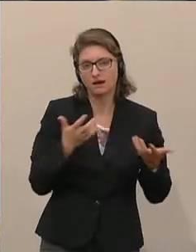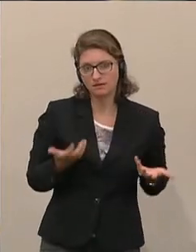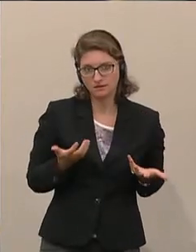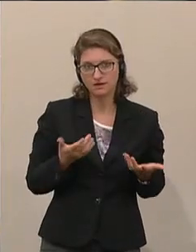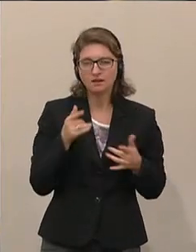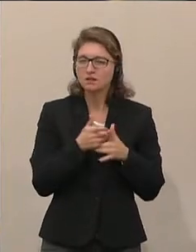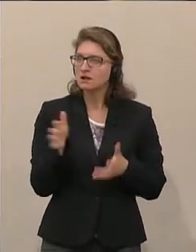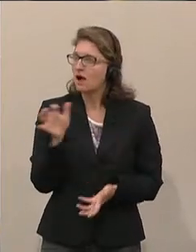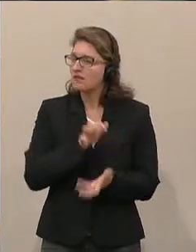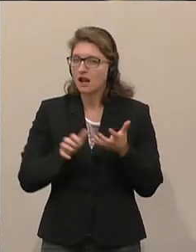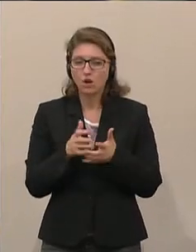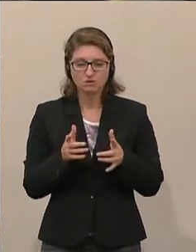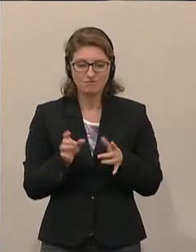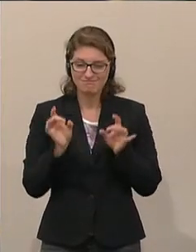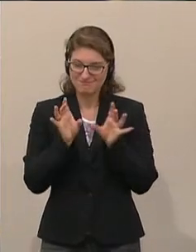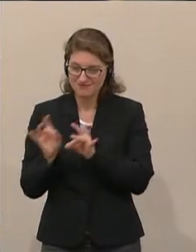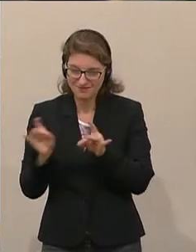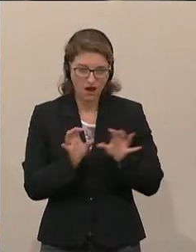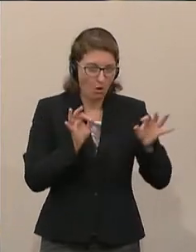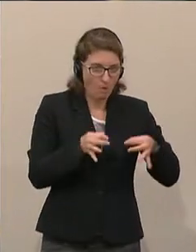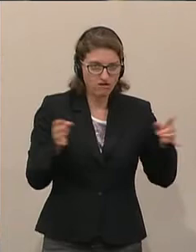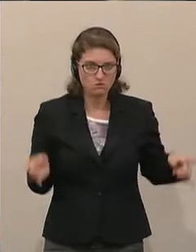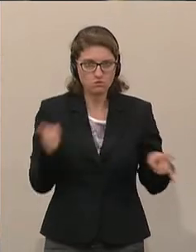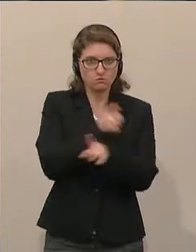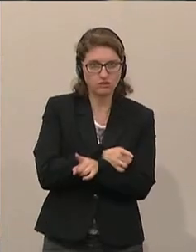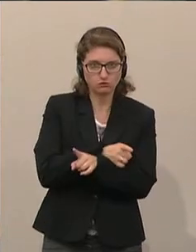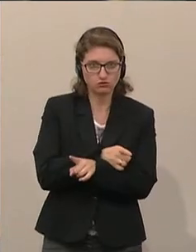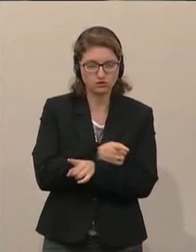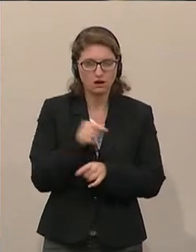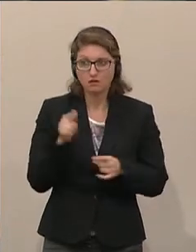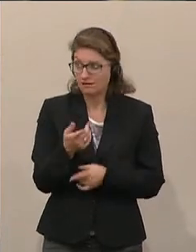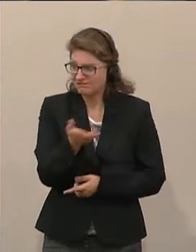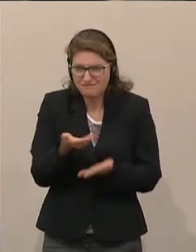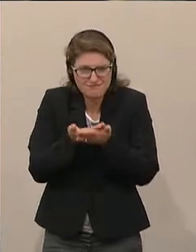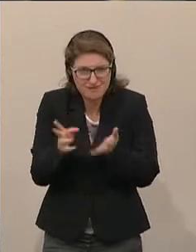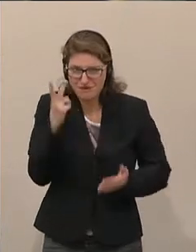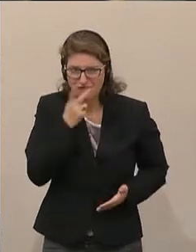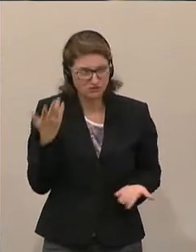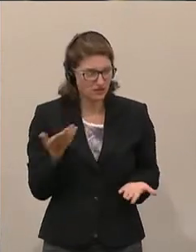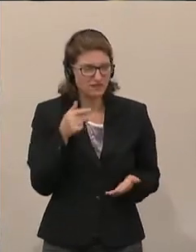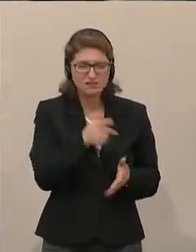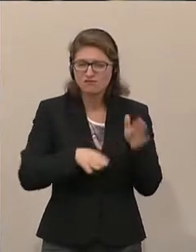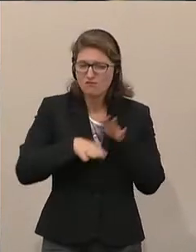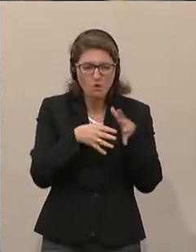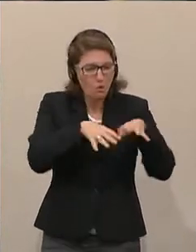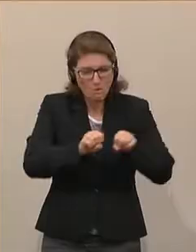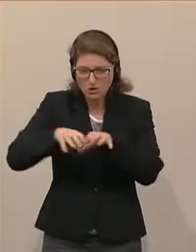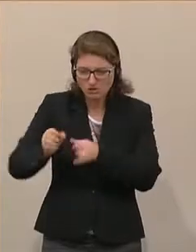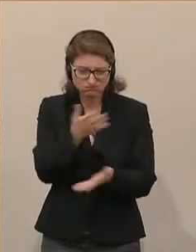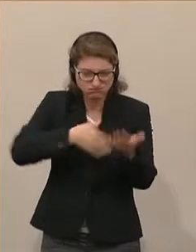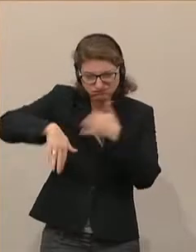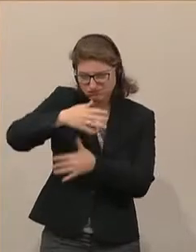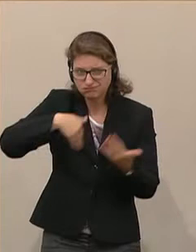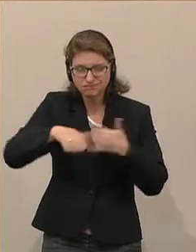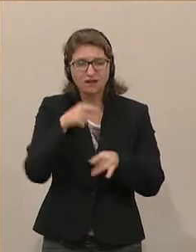skandalöse Täter-Opfer-Umkehr, die überhaupt kein Mensch hier versteht. Sie vermischen Kompetenzen. Sie haben anscheinend